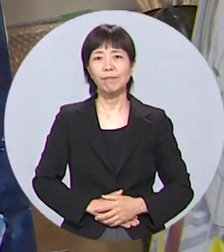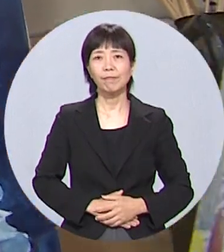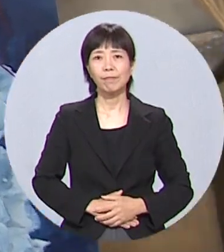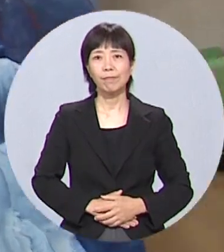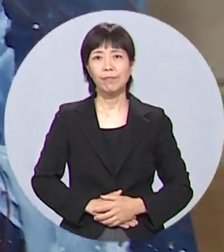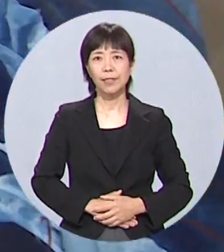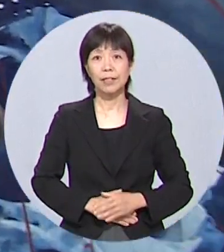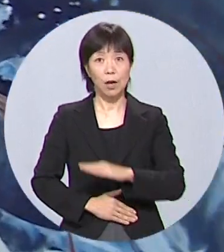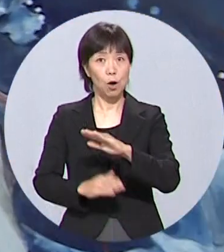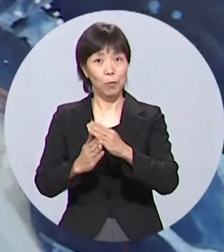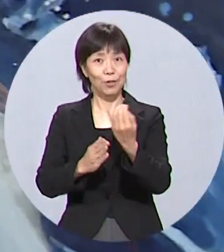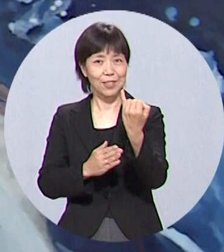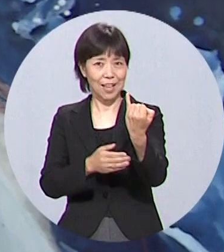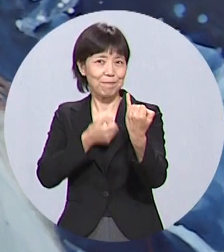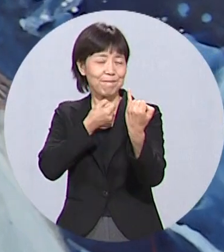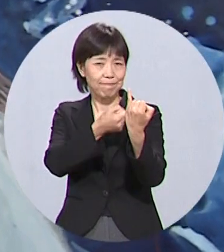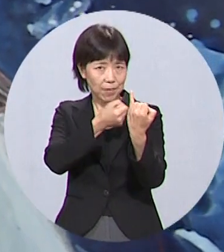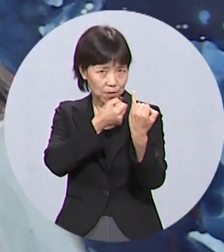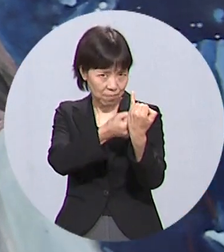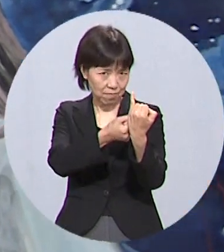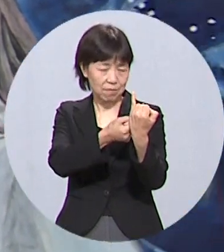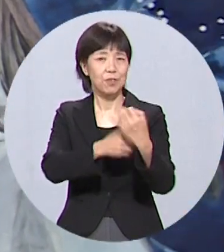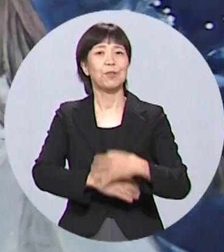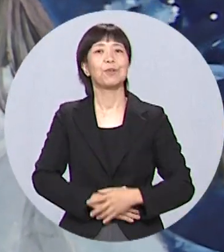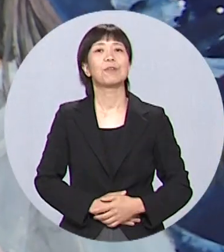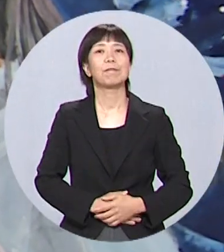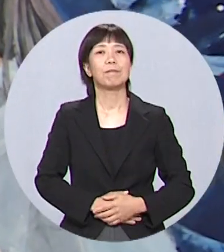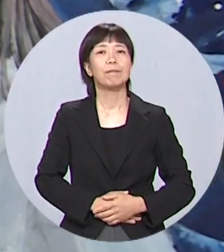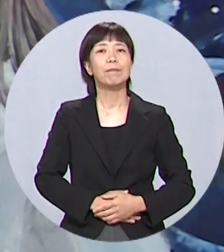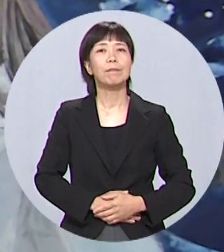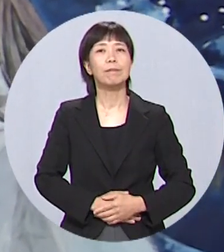受賞した坂本さんにお話を伺いました。